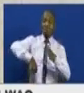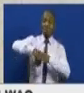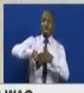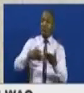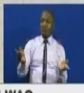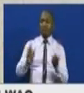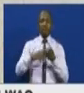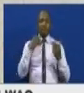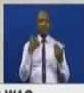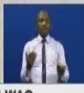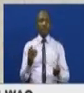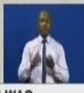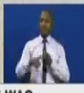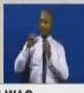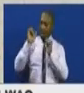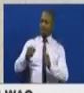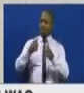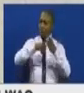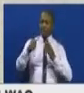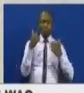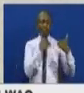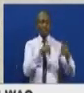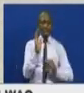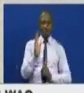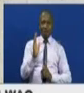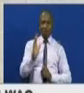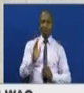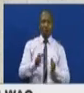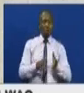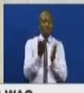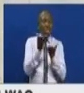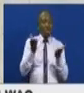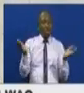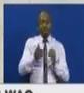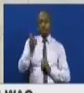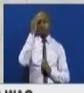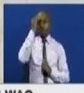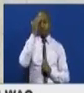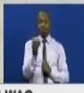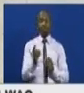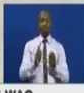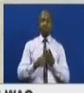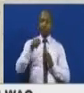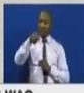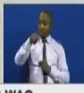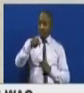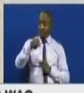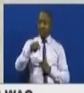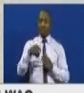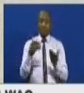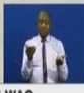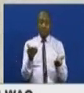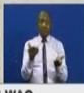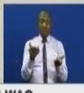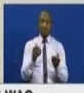kimsingi wanatakiwa walipe wachezaji wao kwa njia ambayo yote ile, ambao sasa ndo maana ya uongozi inatakiwa iwepo